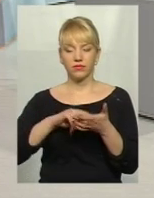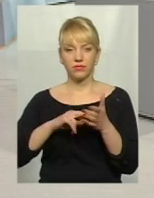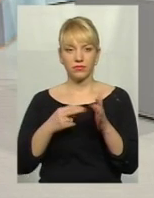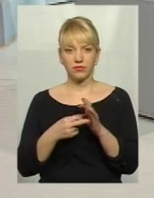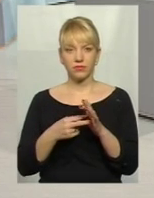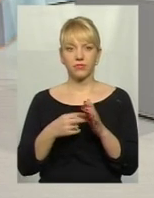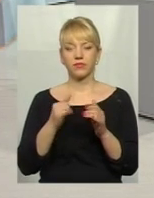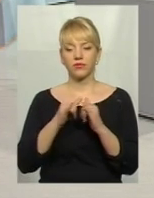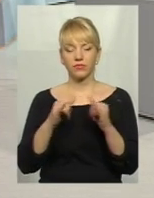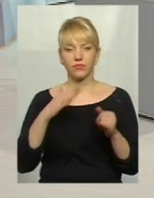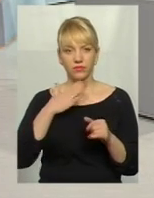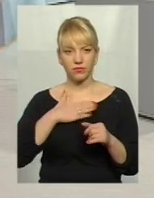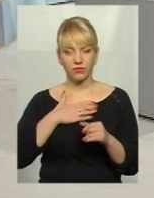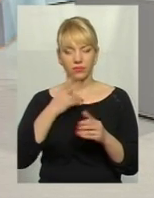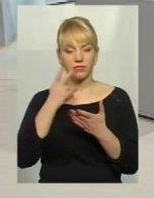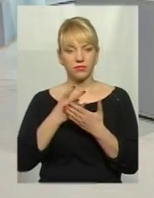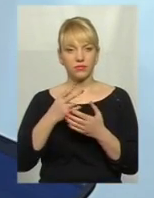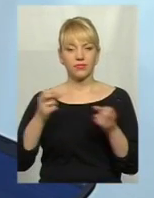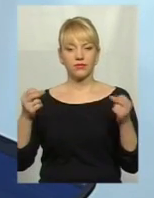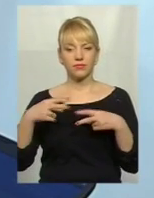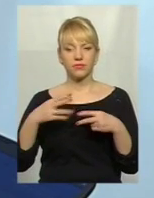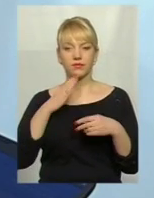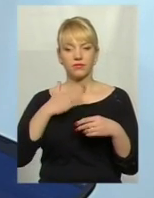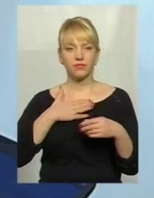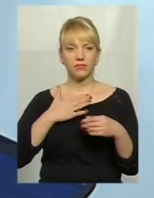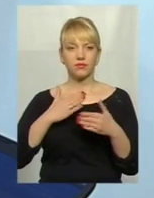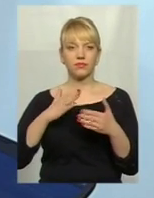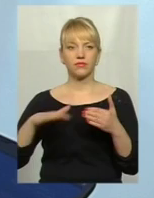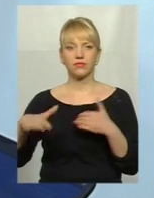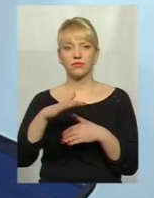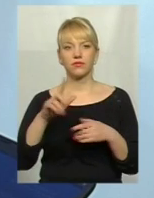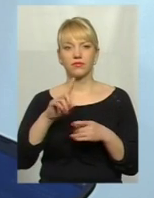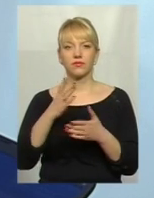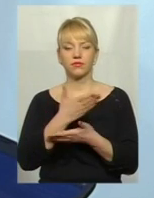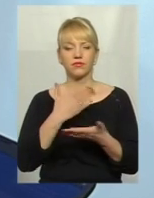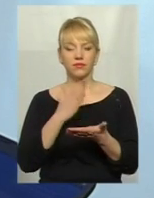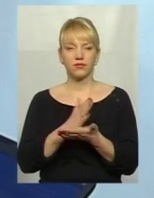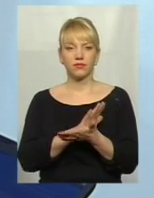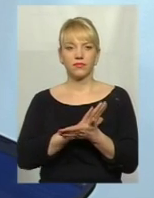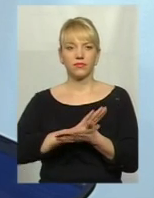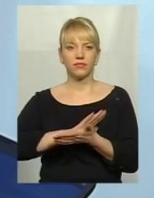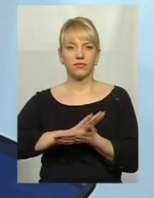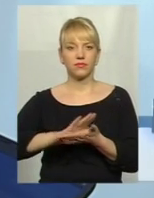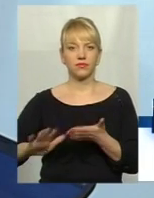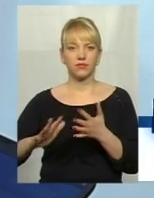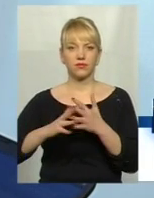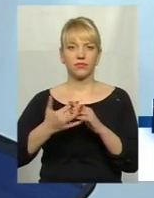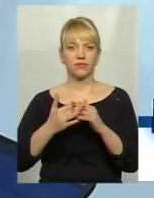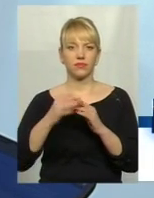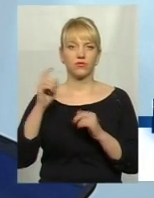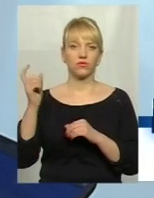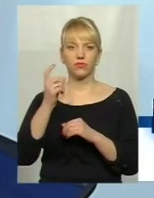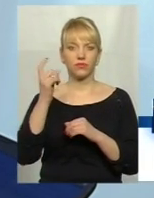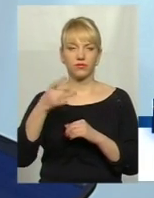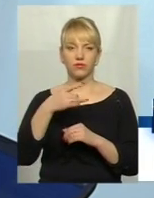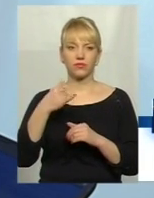бачення. Специфіка нашої території є в тому, що ми є чисто, колись був чисто сільськогосподарський район.